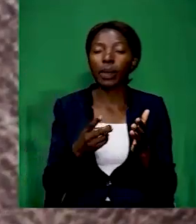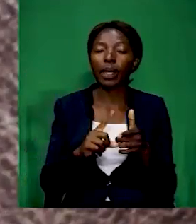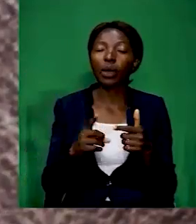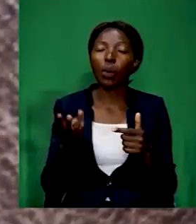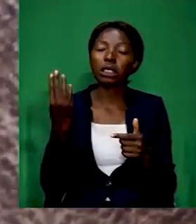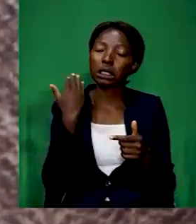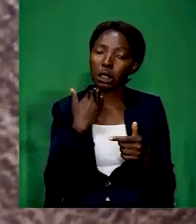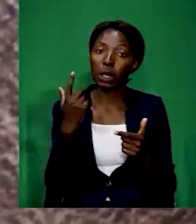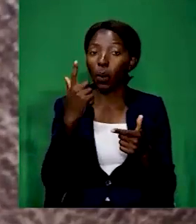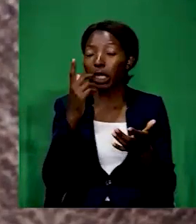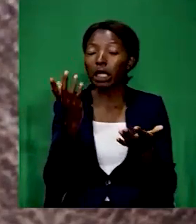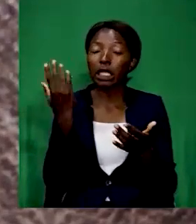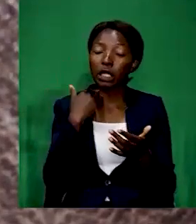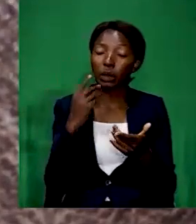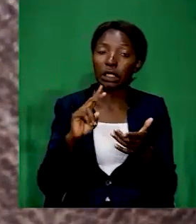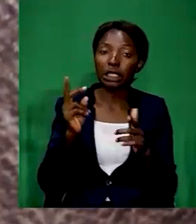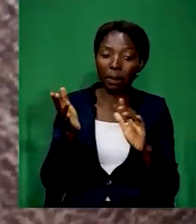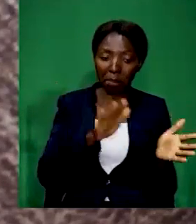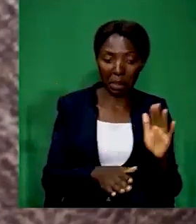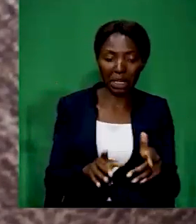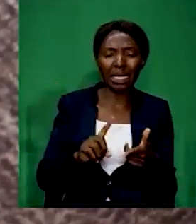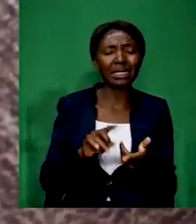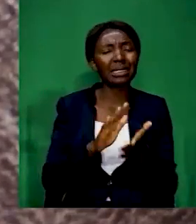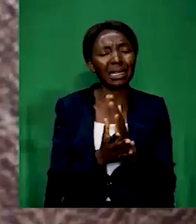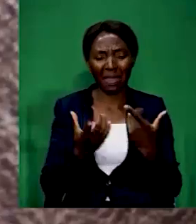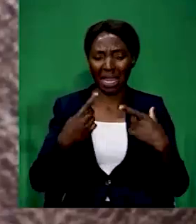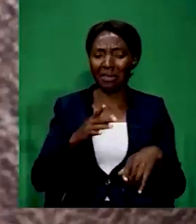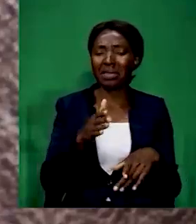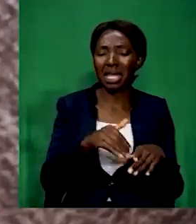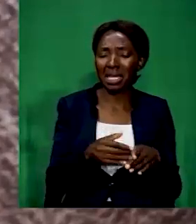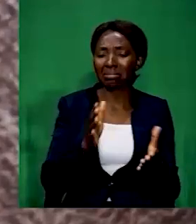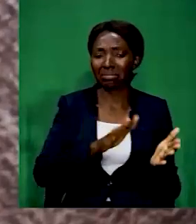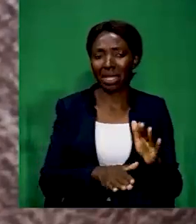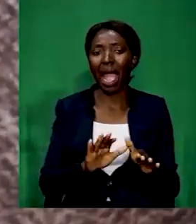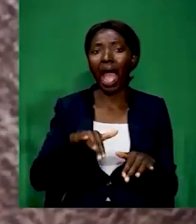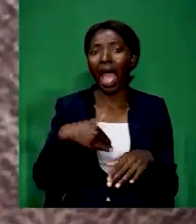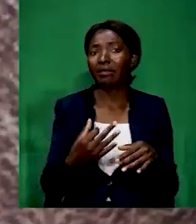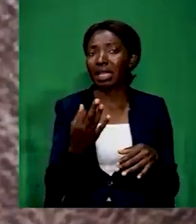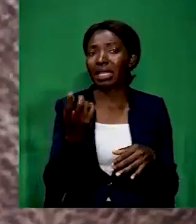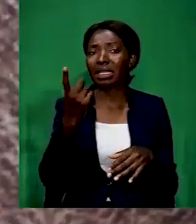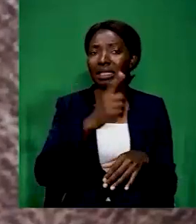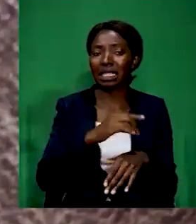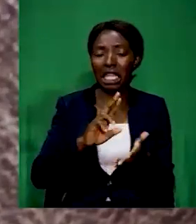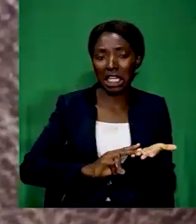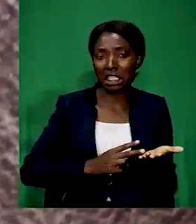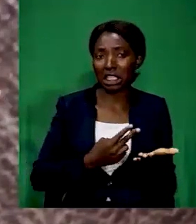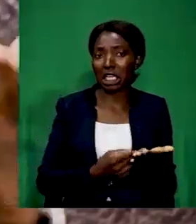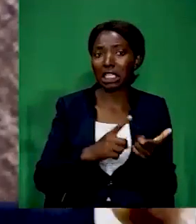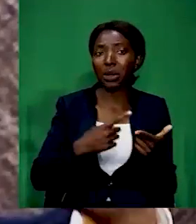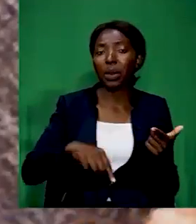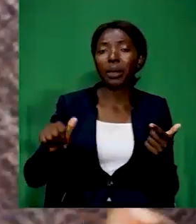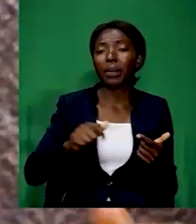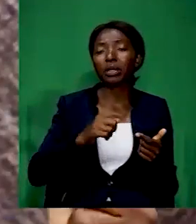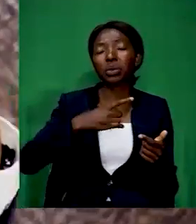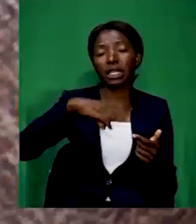Akaurayiwa, asaurayiwa, akafa akavigwa, hana kugara muguwa. After mazuva matatu, anomuka zvakare. Ndobva